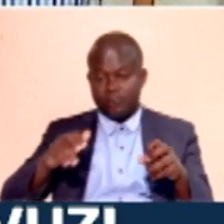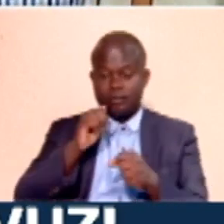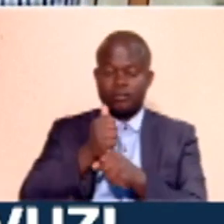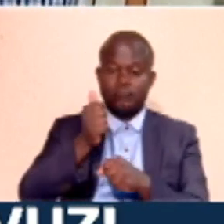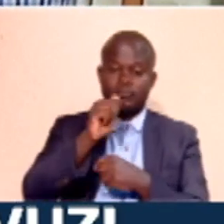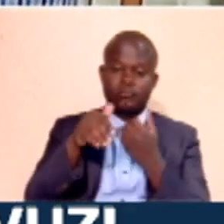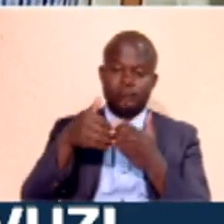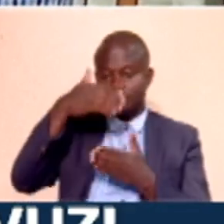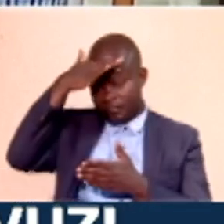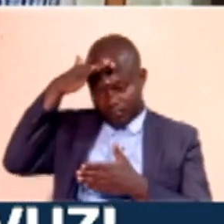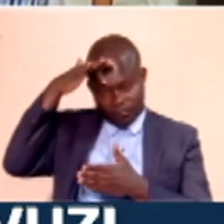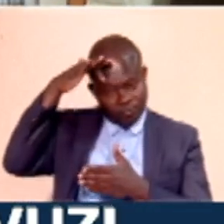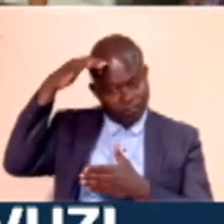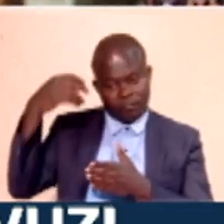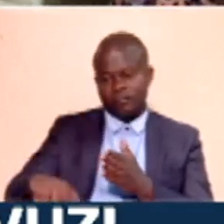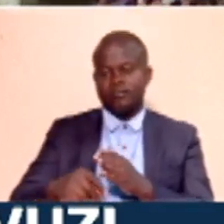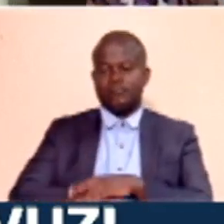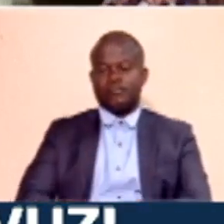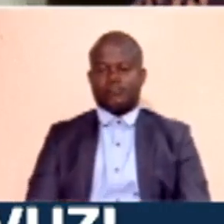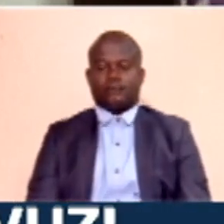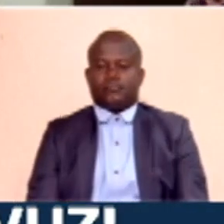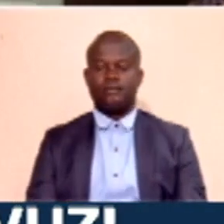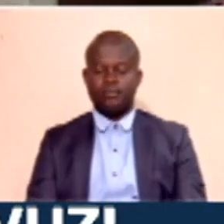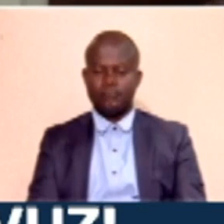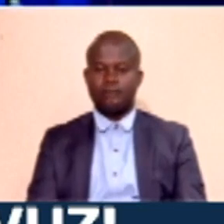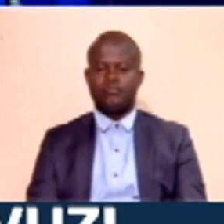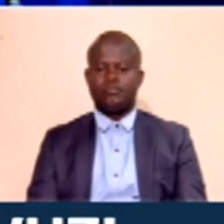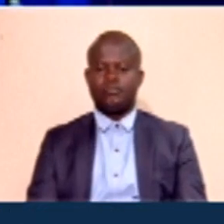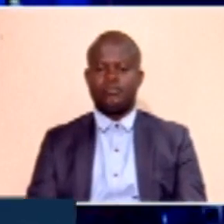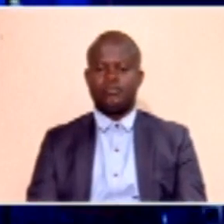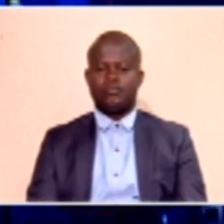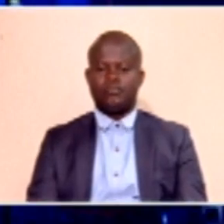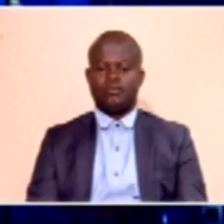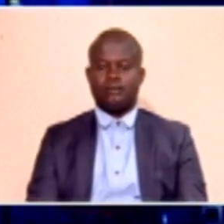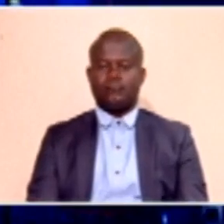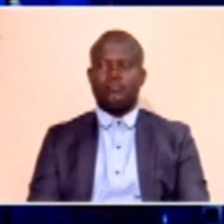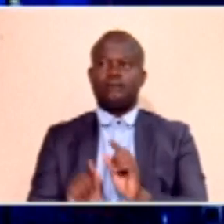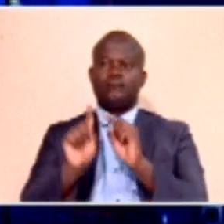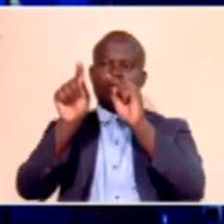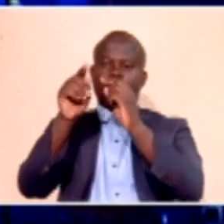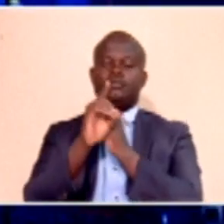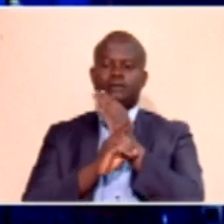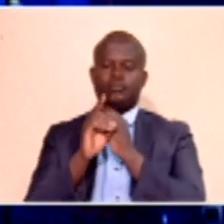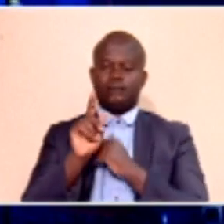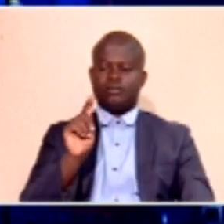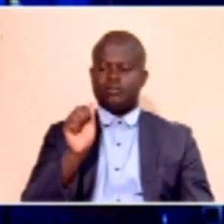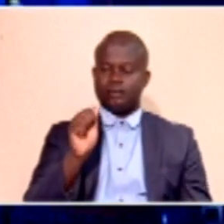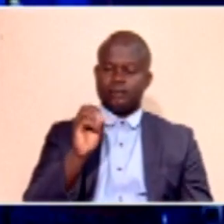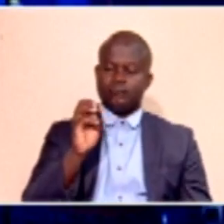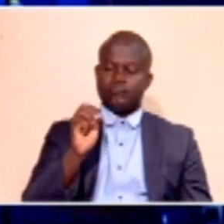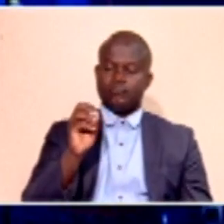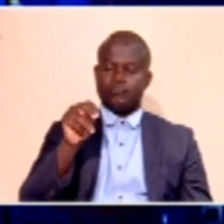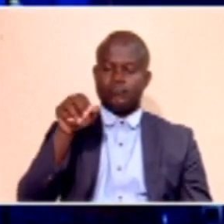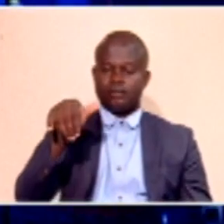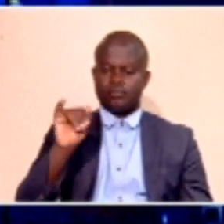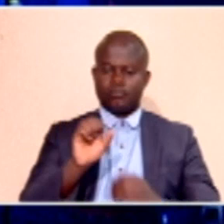yabo ibigoranye. Jean Paul Turatsinze, i Kigali. Twerekeza no mu karere ka Kamonyi aho hari abaturage bo